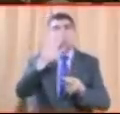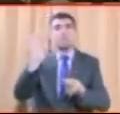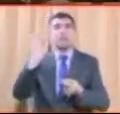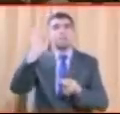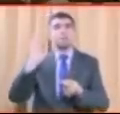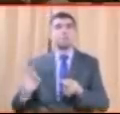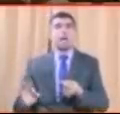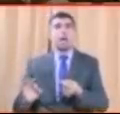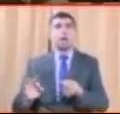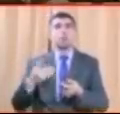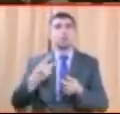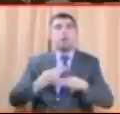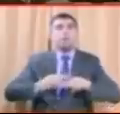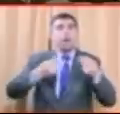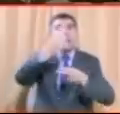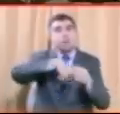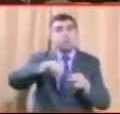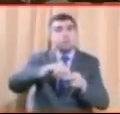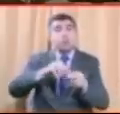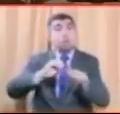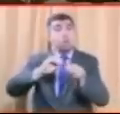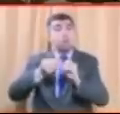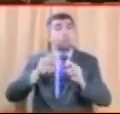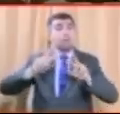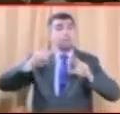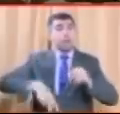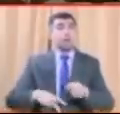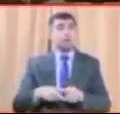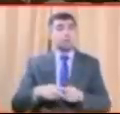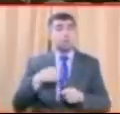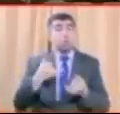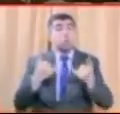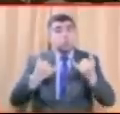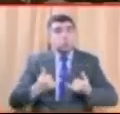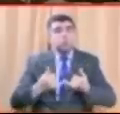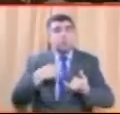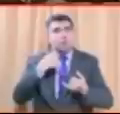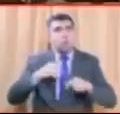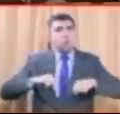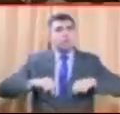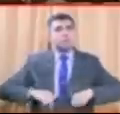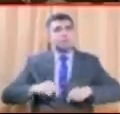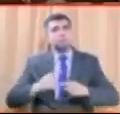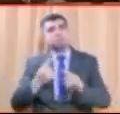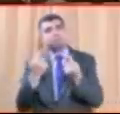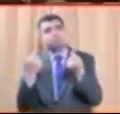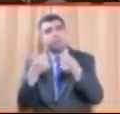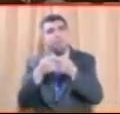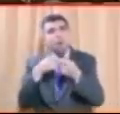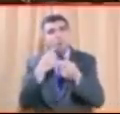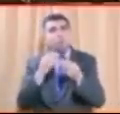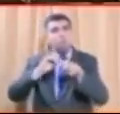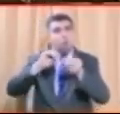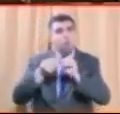على ان كاين اشكالات حقيقيه واختلالات. انا اليوم ما غاديش نقول لكم السيد الوزير على انني نوقف على الاختلالات يعني ونحددوا